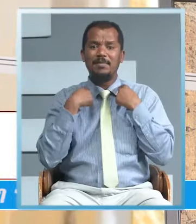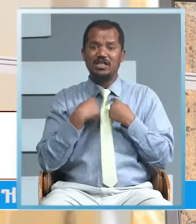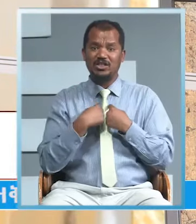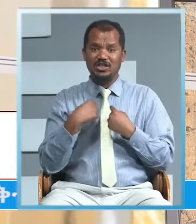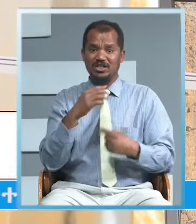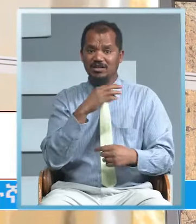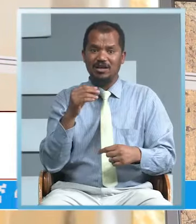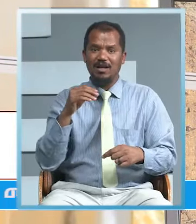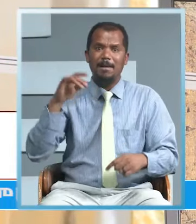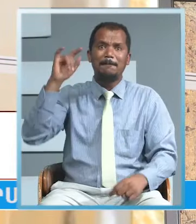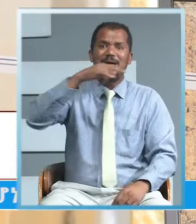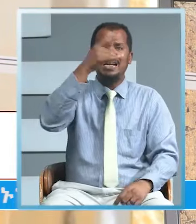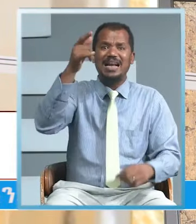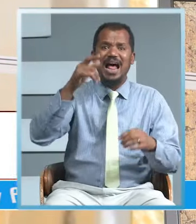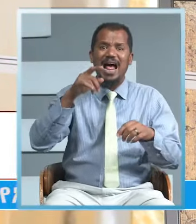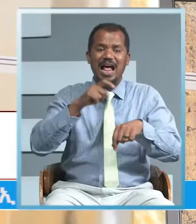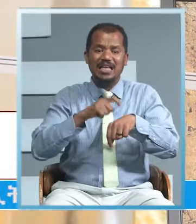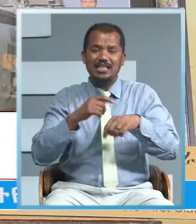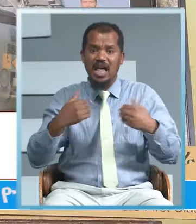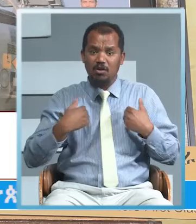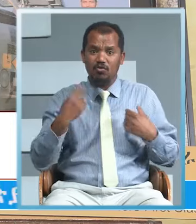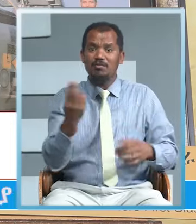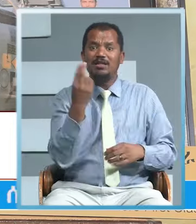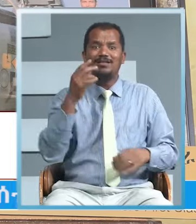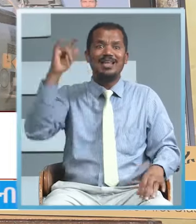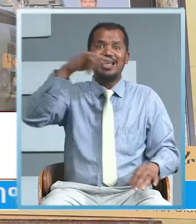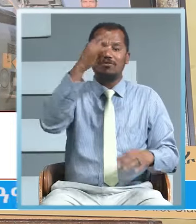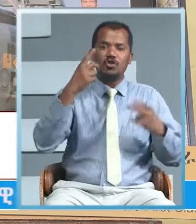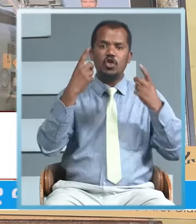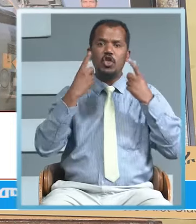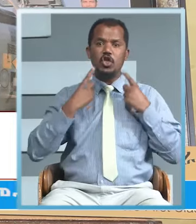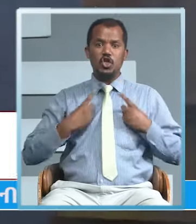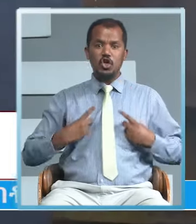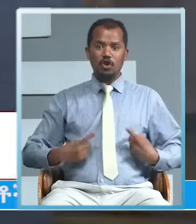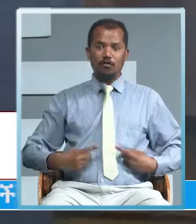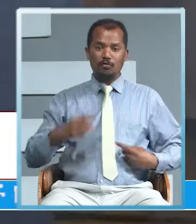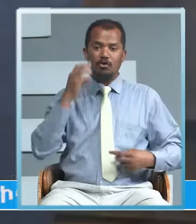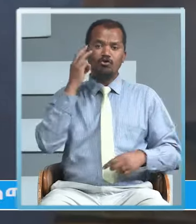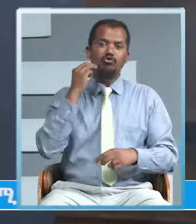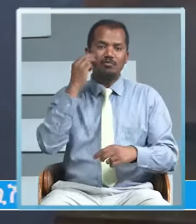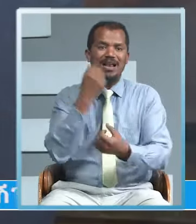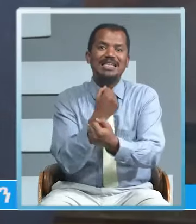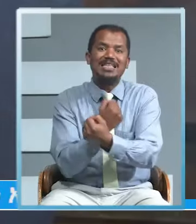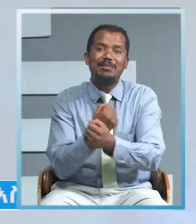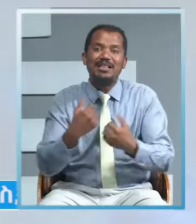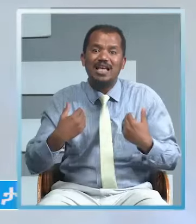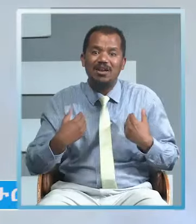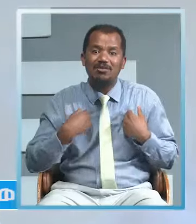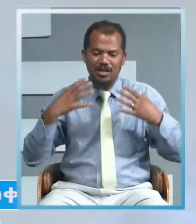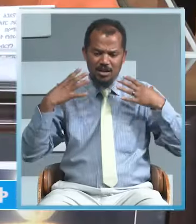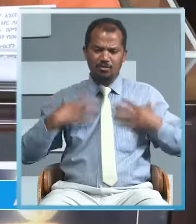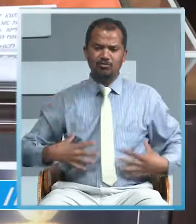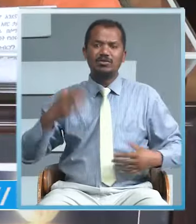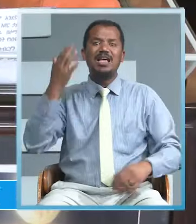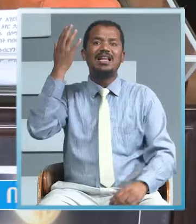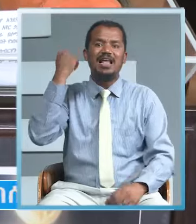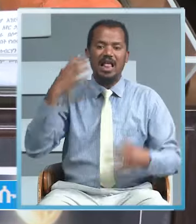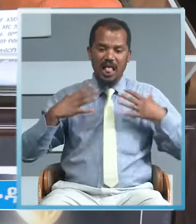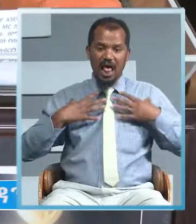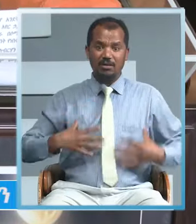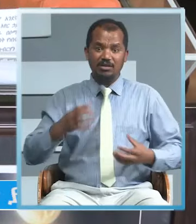ይንሻንና በበረራ ላይ ሳሉ የሚጠቀሙበት የአብራሪነት ዩኒፎርምንና በሶማሊያ ሰርቤ ሳሉ የለብሱት